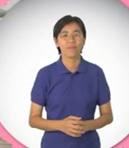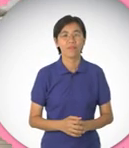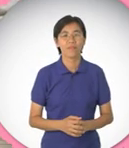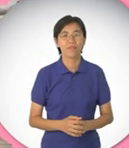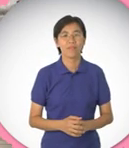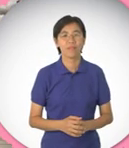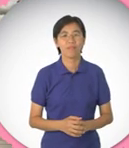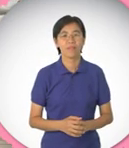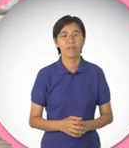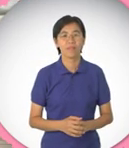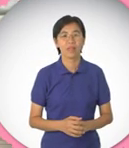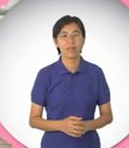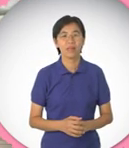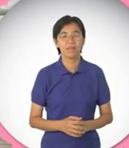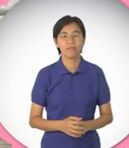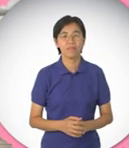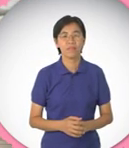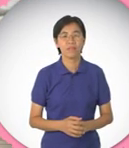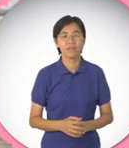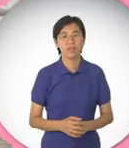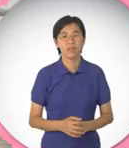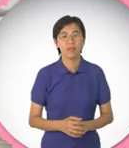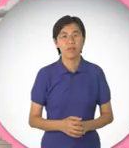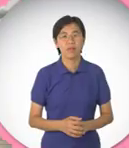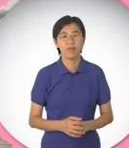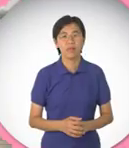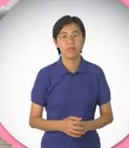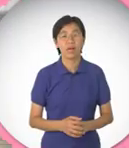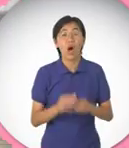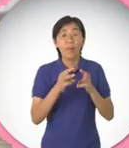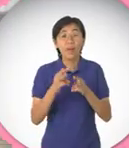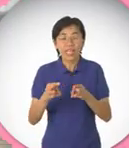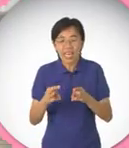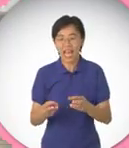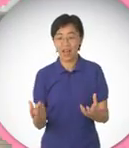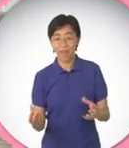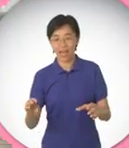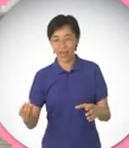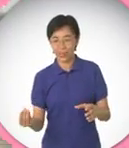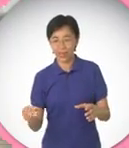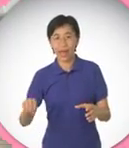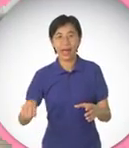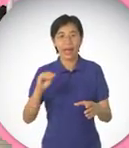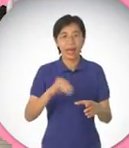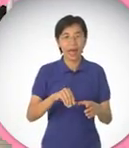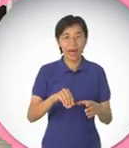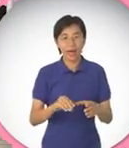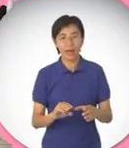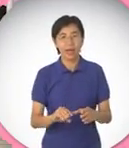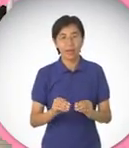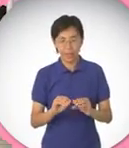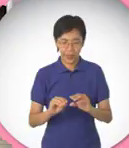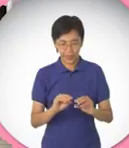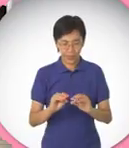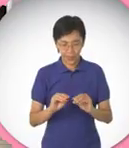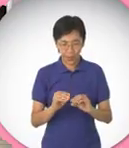ลนิดนึง ได้ครับมาเรียวนี่เป็นวิธีเช็คใช่ไหม เขาจะเริ่มอุ่นๆนิดนึงแล้วบางทีอุ่นๆเนี่ยเราจะมองว่าเหมือนไม่เนียนเพราะว่ามันเขาขึ้นฟู